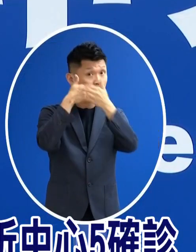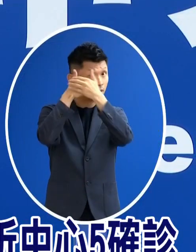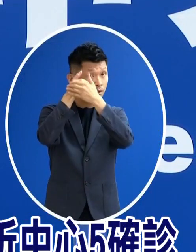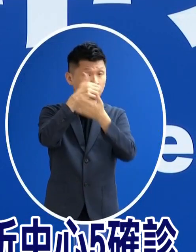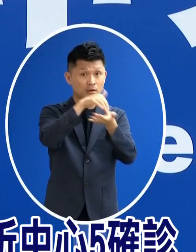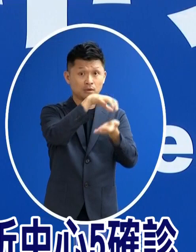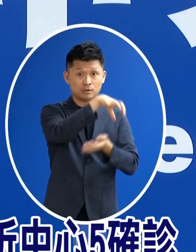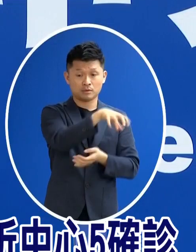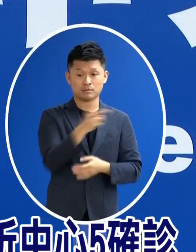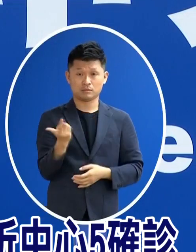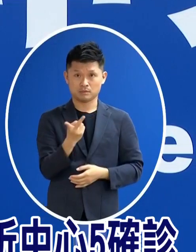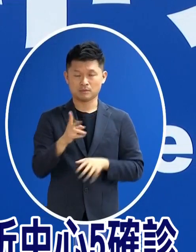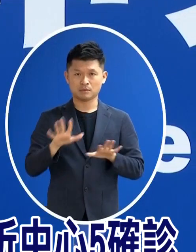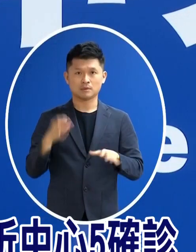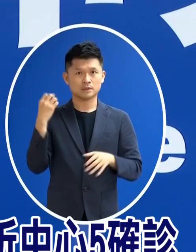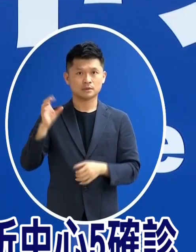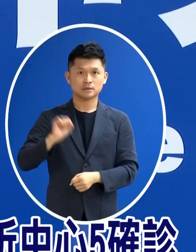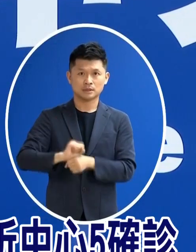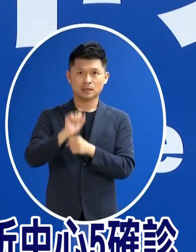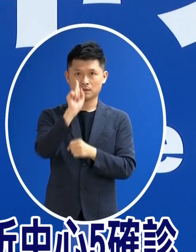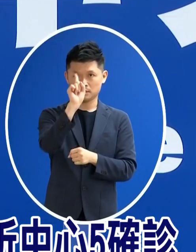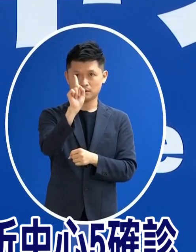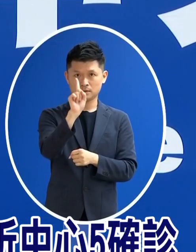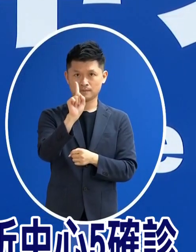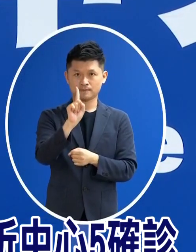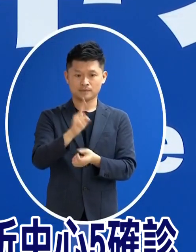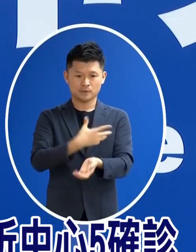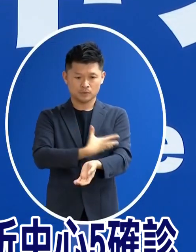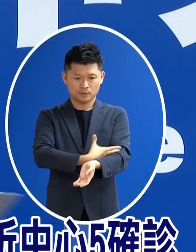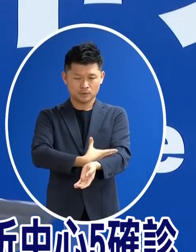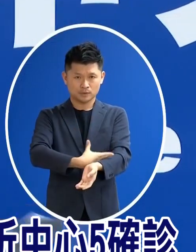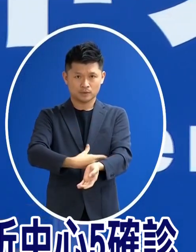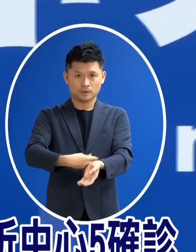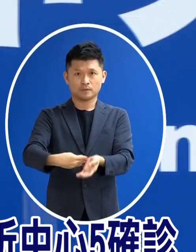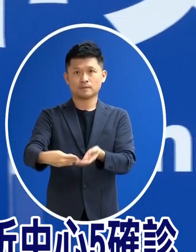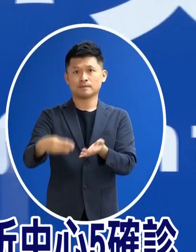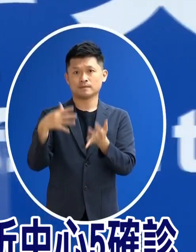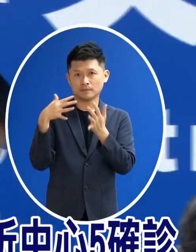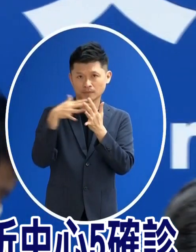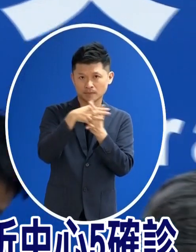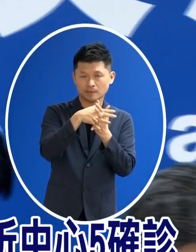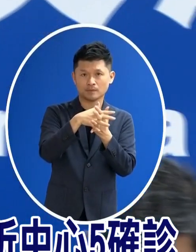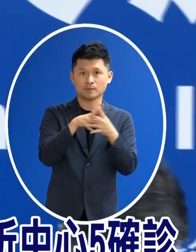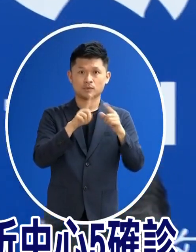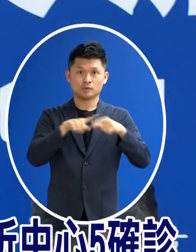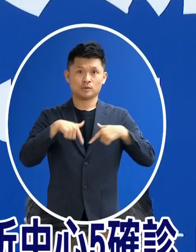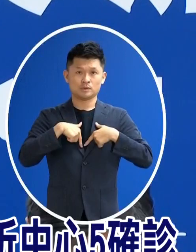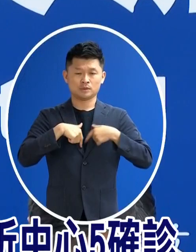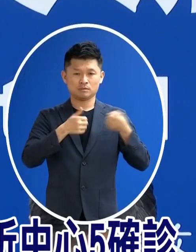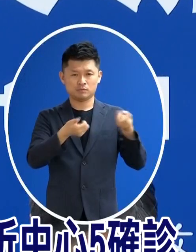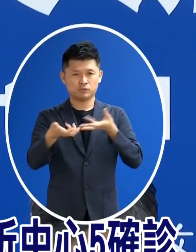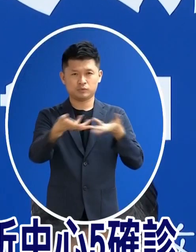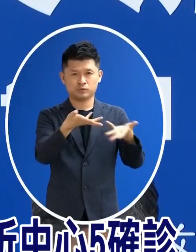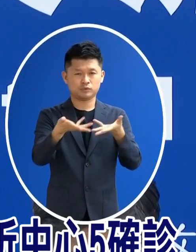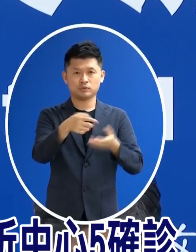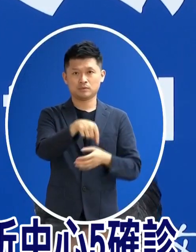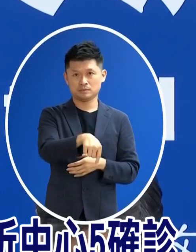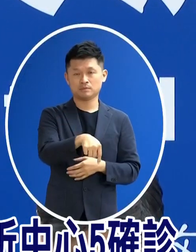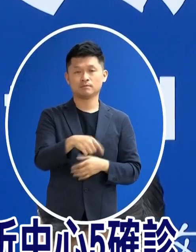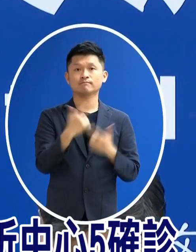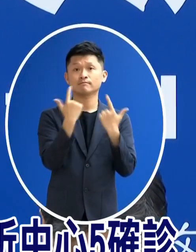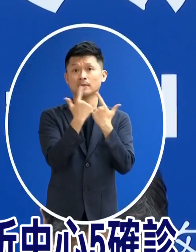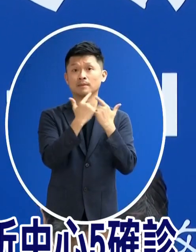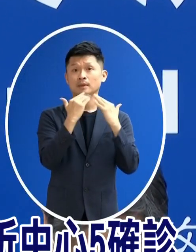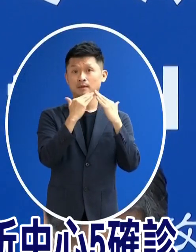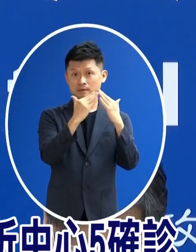今天是有新增一个这个血液透析中心的一个群聚事件那这个也是在台北